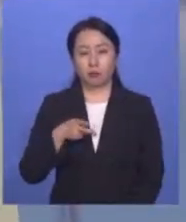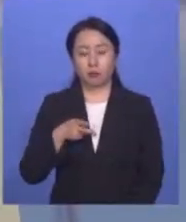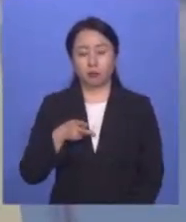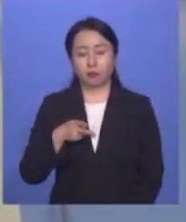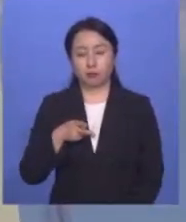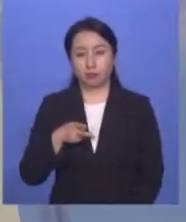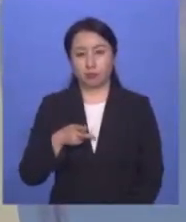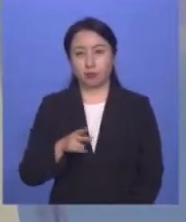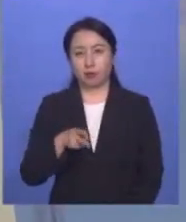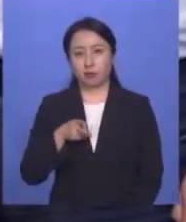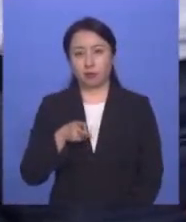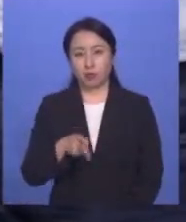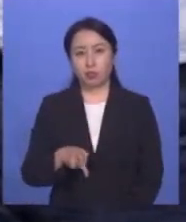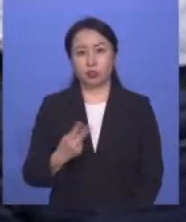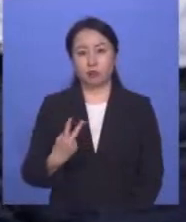2021